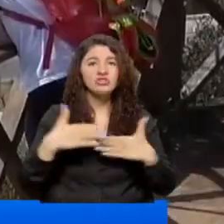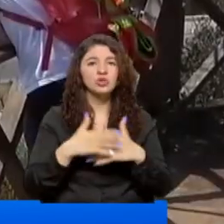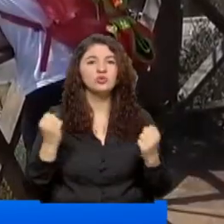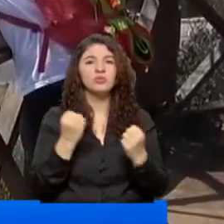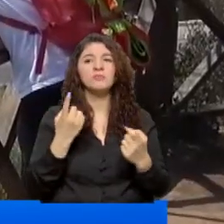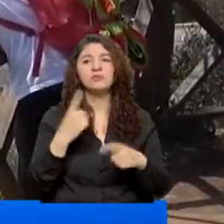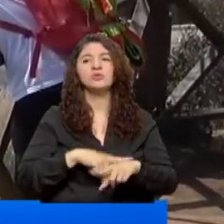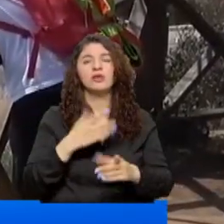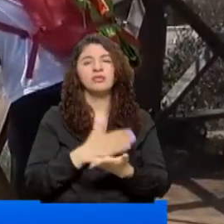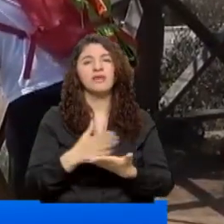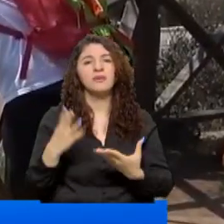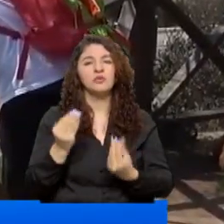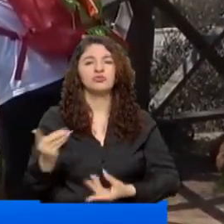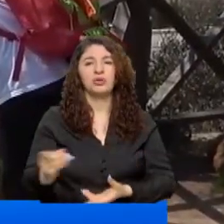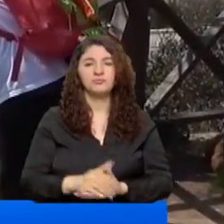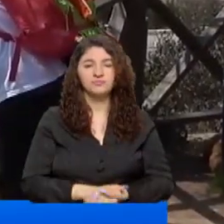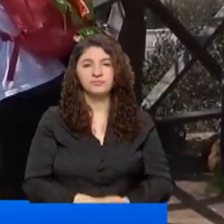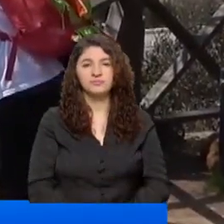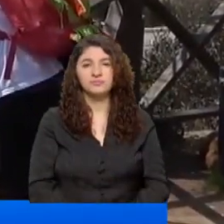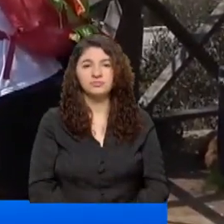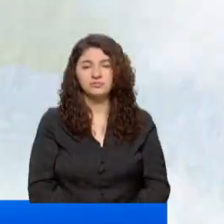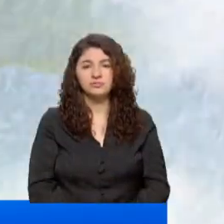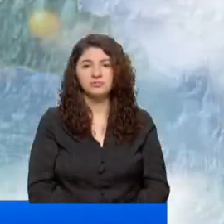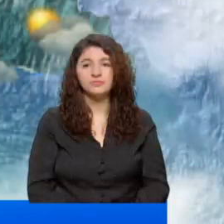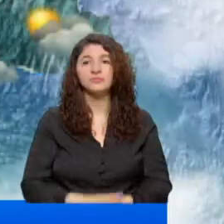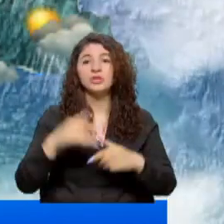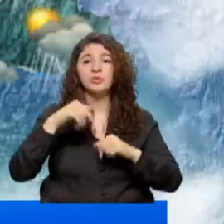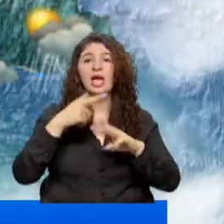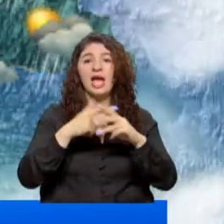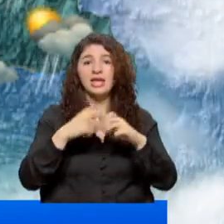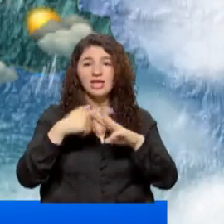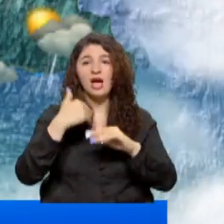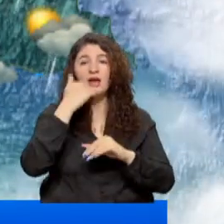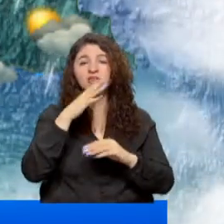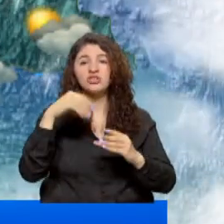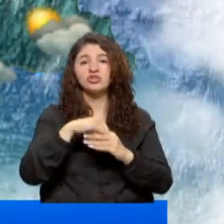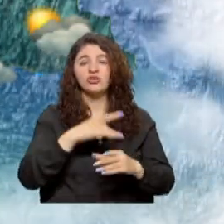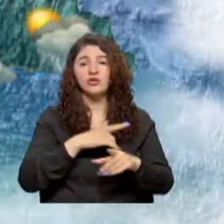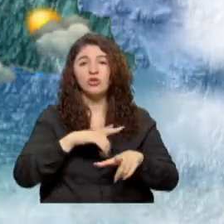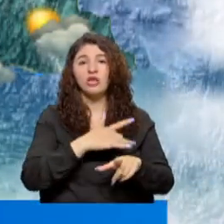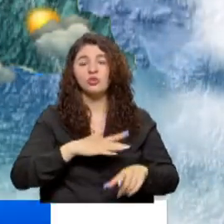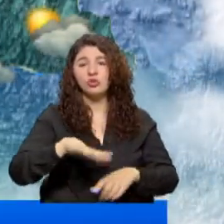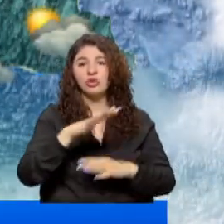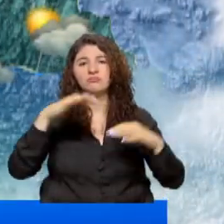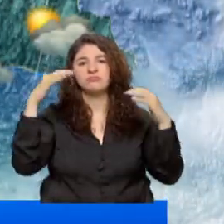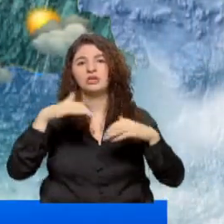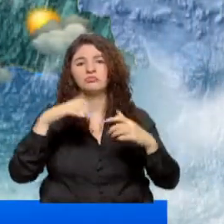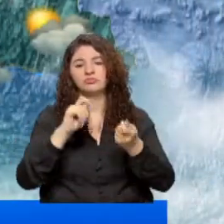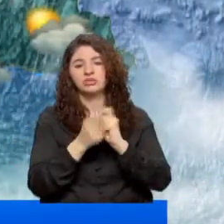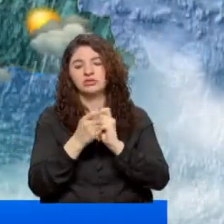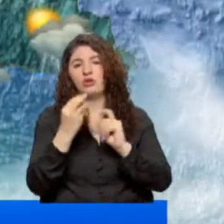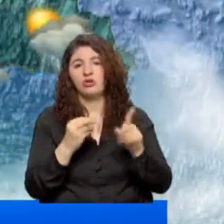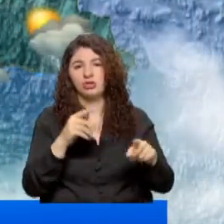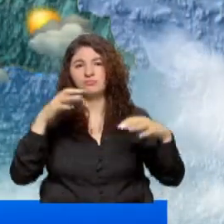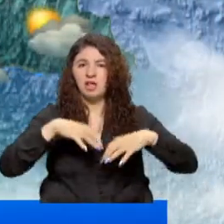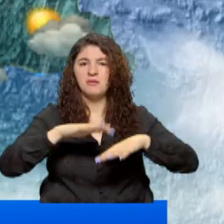gecesi olmaları bir süre daha devam edecek Selam bugün Ege Akdeniz İç Anadolu ve Doğu Anadolu bölgelerinde yağış geçişleri